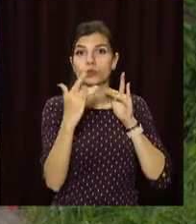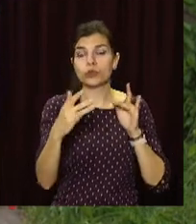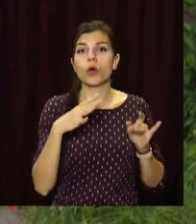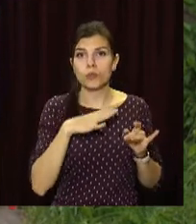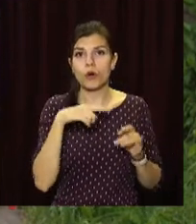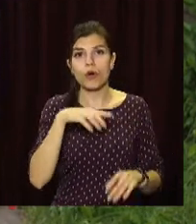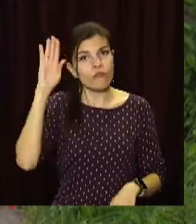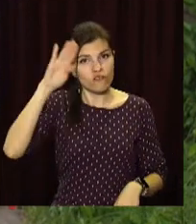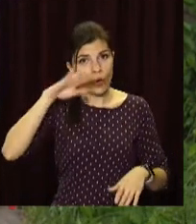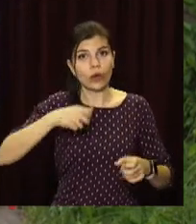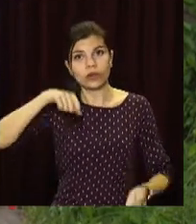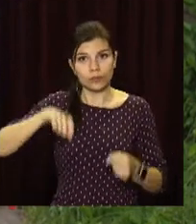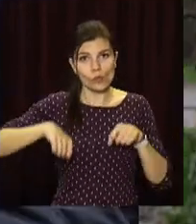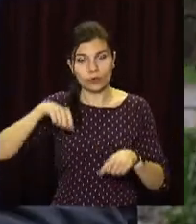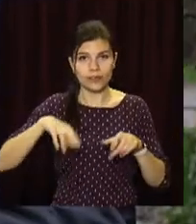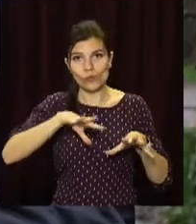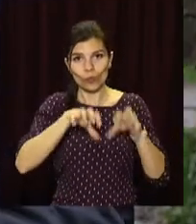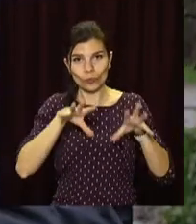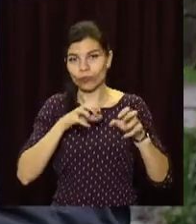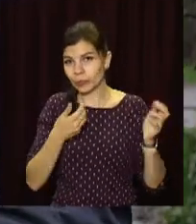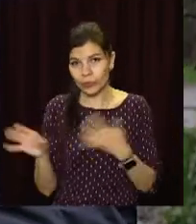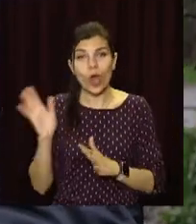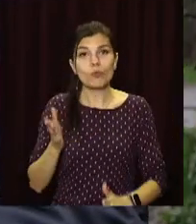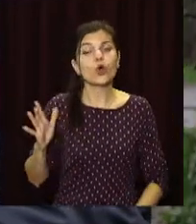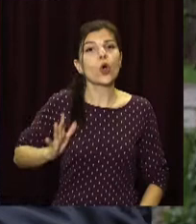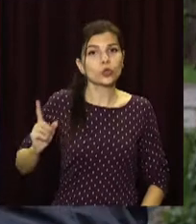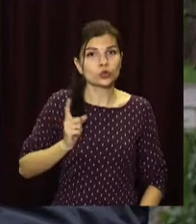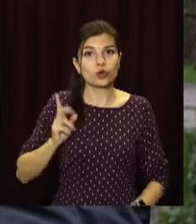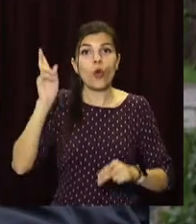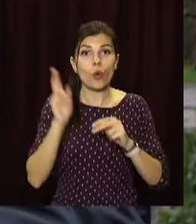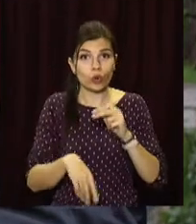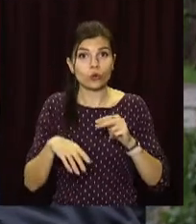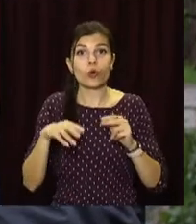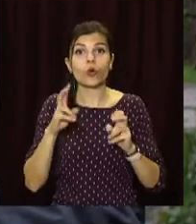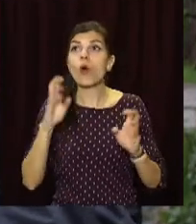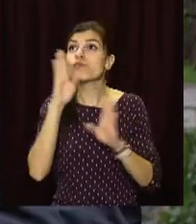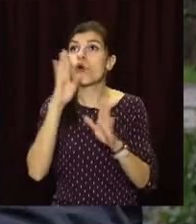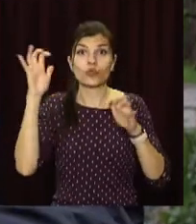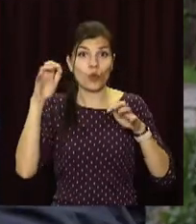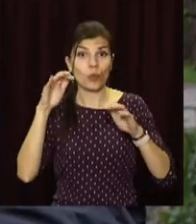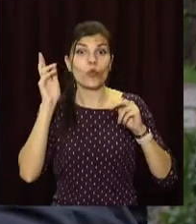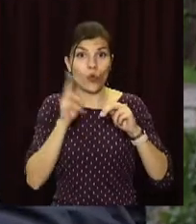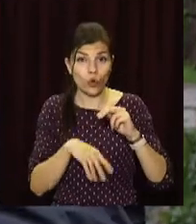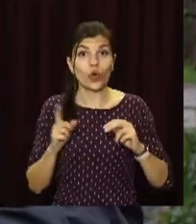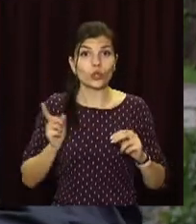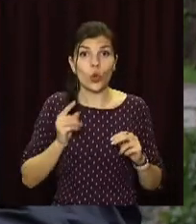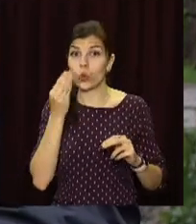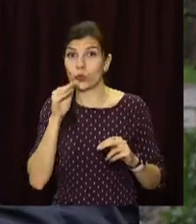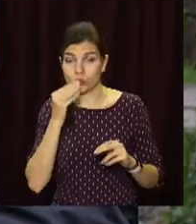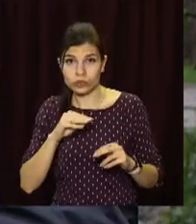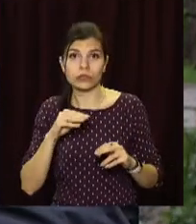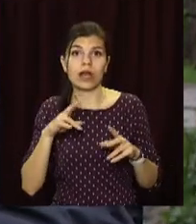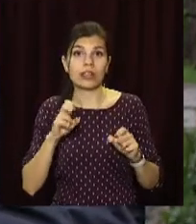произведен отвод воды вдоль моста. Будем ждать окончания, улучшения погодных условий, окончания осадков. И